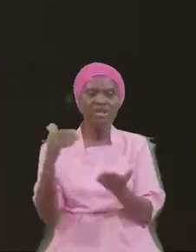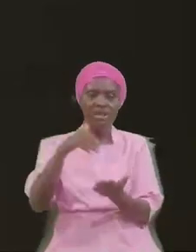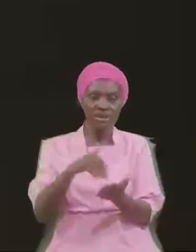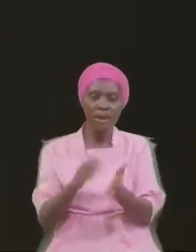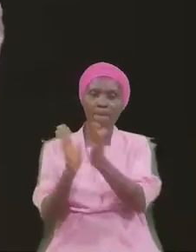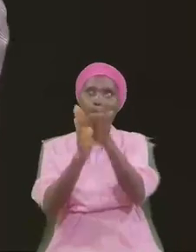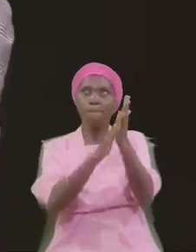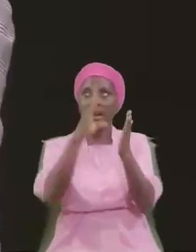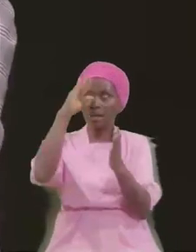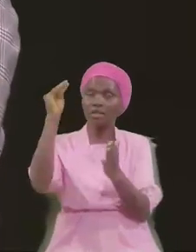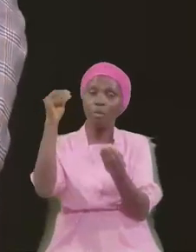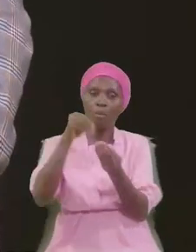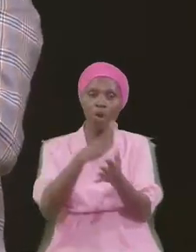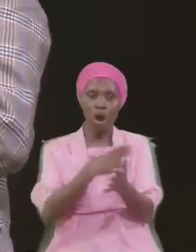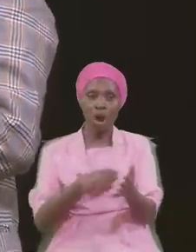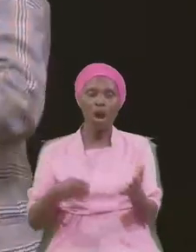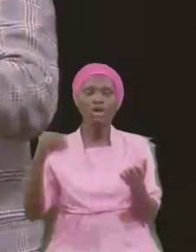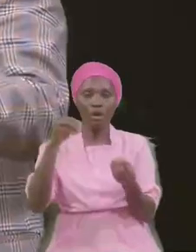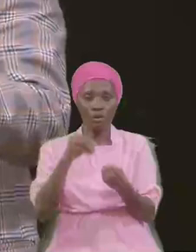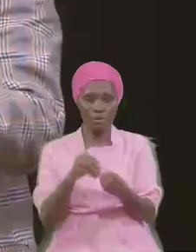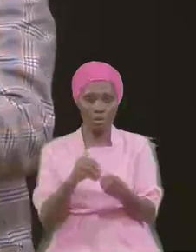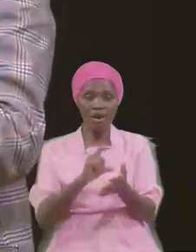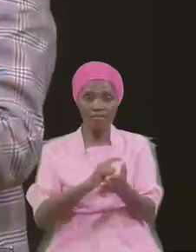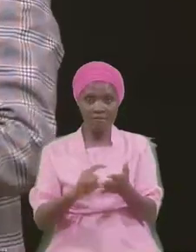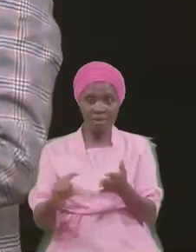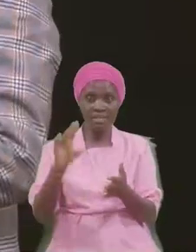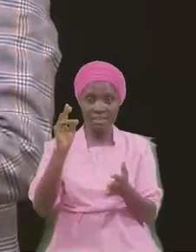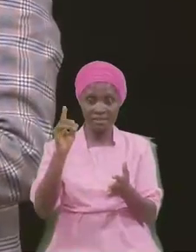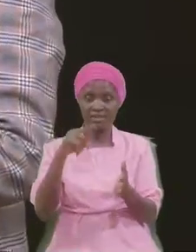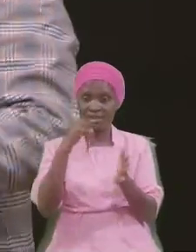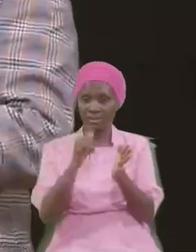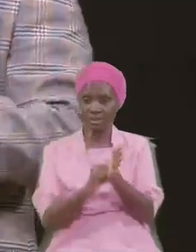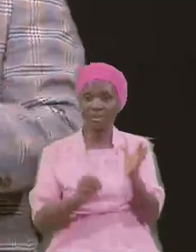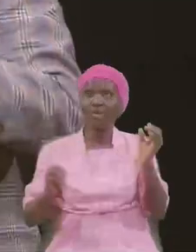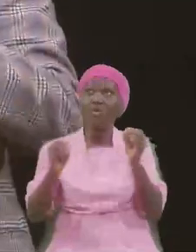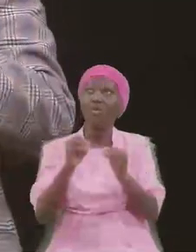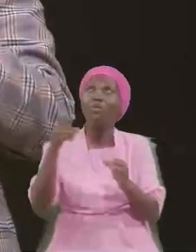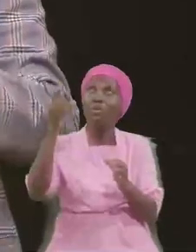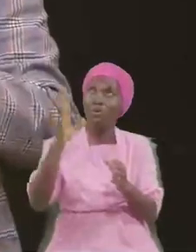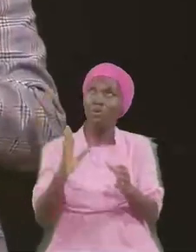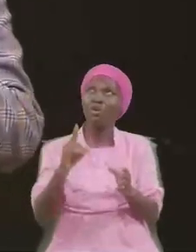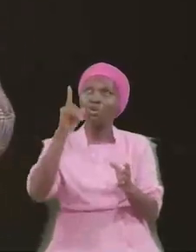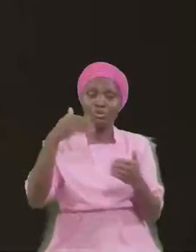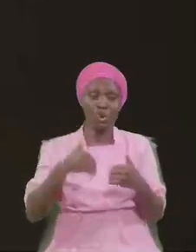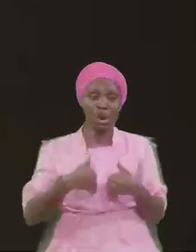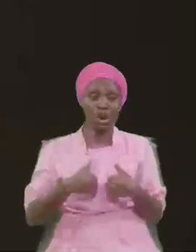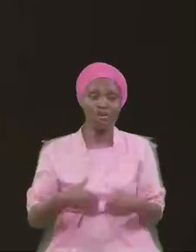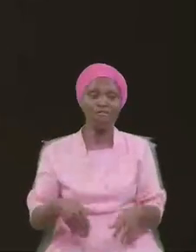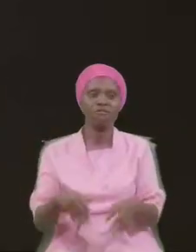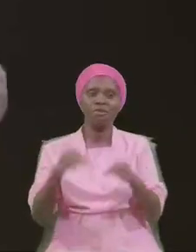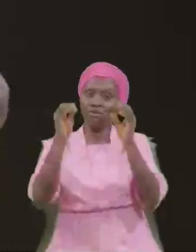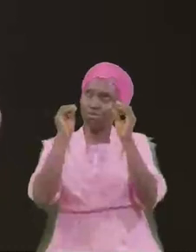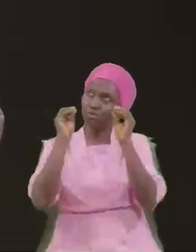dit au verset 17 là-bas, ô Dieu, tu m'as instruit dès